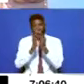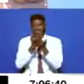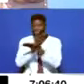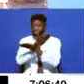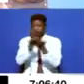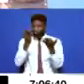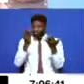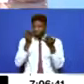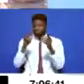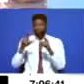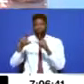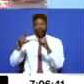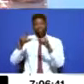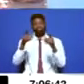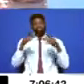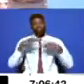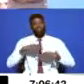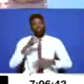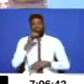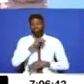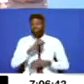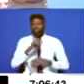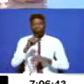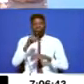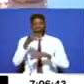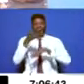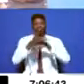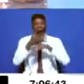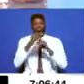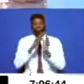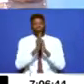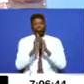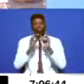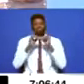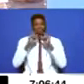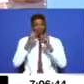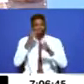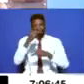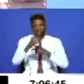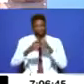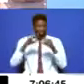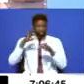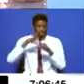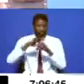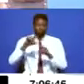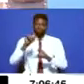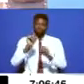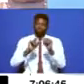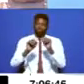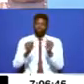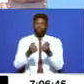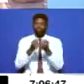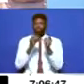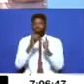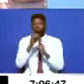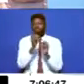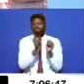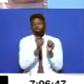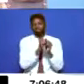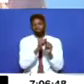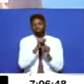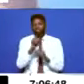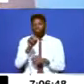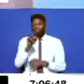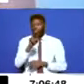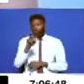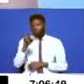kwa wawaniaji, akisema shughuli ya mchujo itaandaliwa kati ya tarehe 11 na 22 mwezi huu na itakuwa